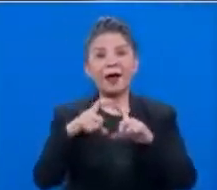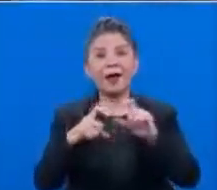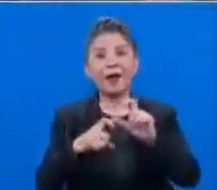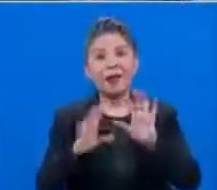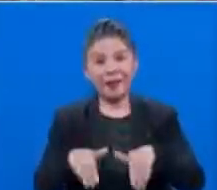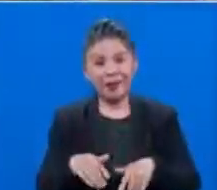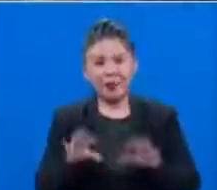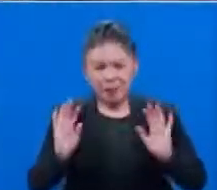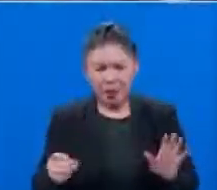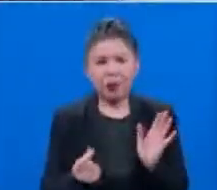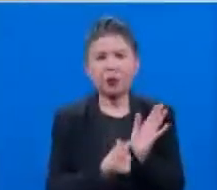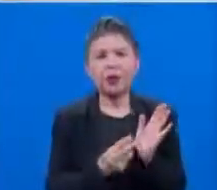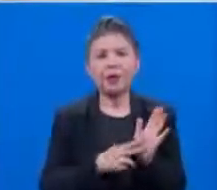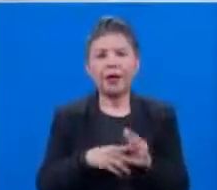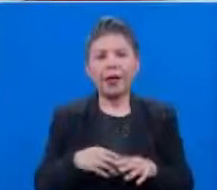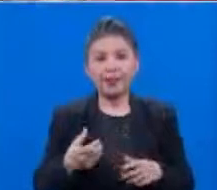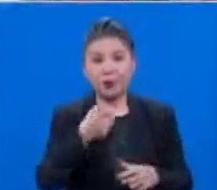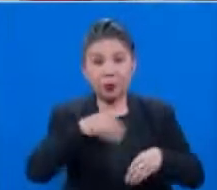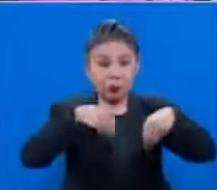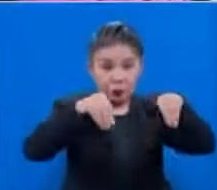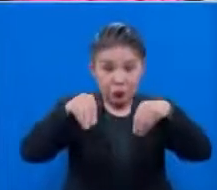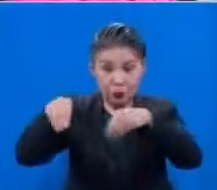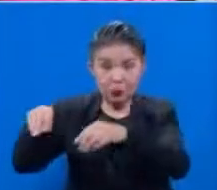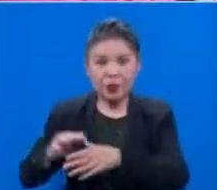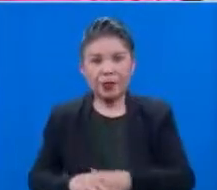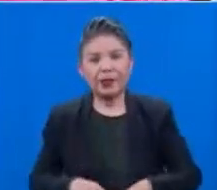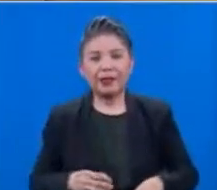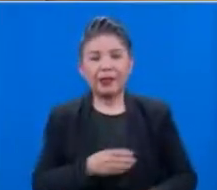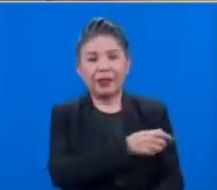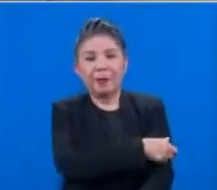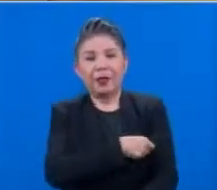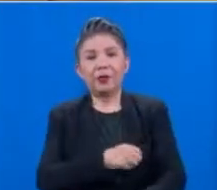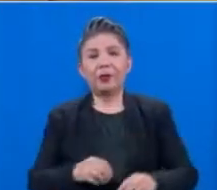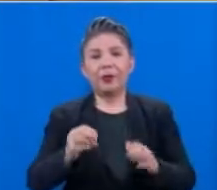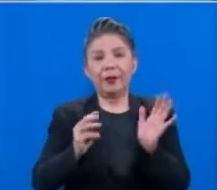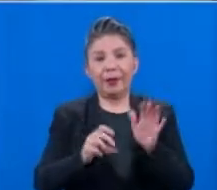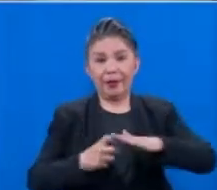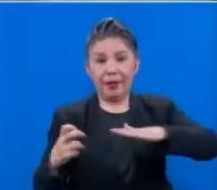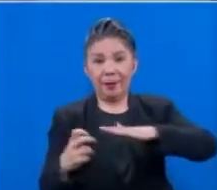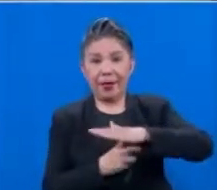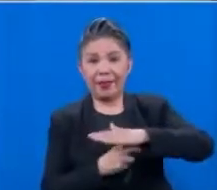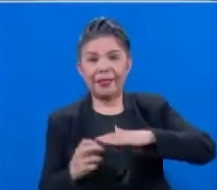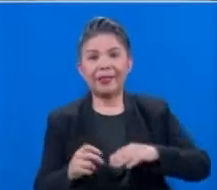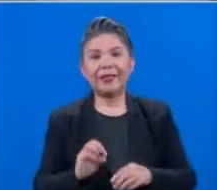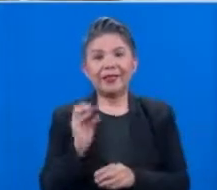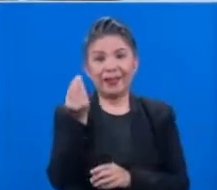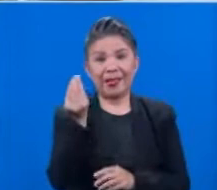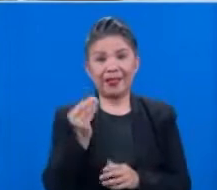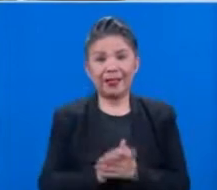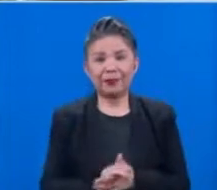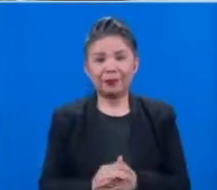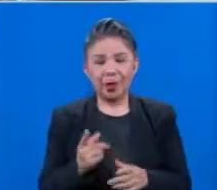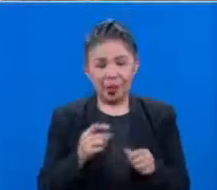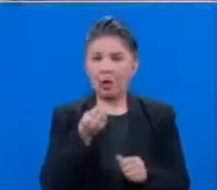Ratusan UMKM kuliner terlibat dalam festival yang digelar operator MRT Jakarta. Festival tahunan ini tidak hanya melibatkan UMKM di sektor